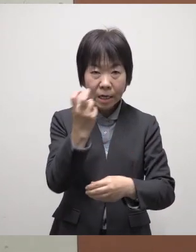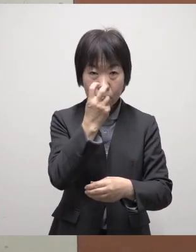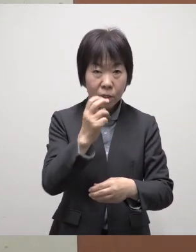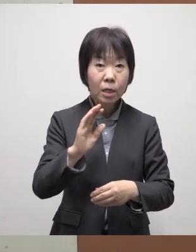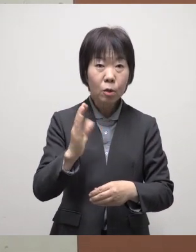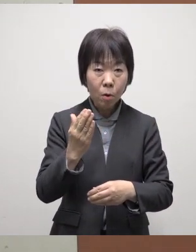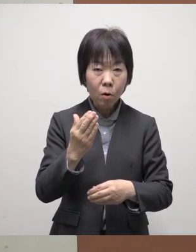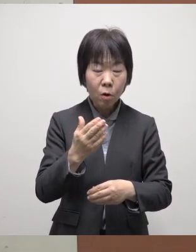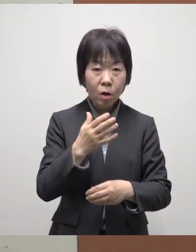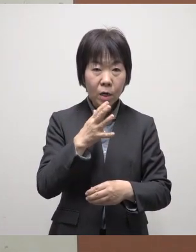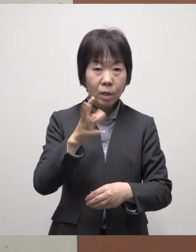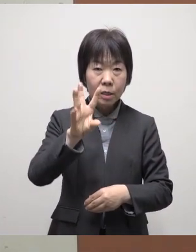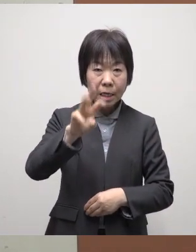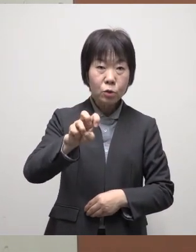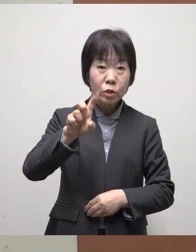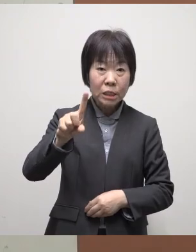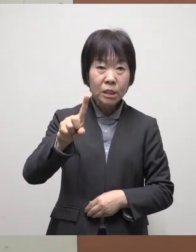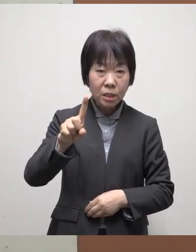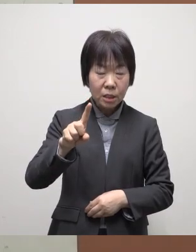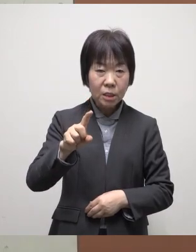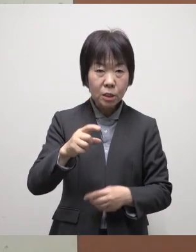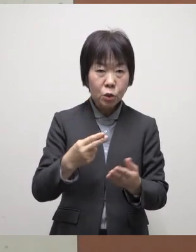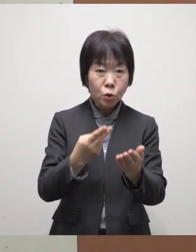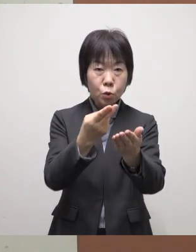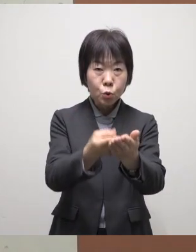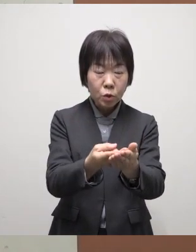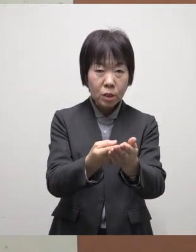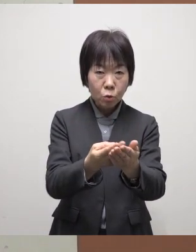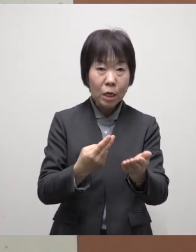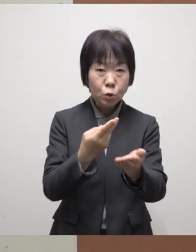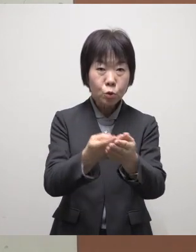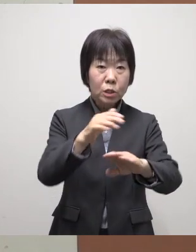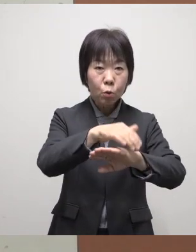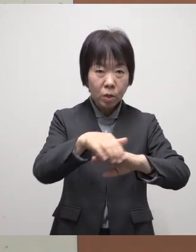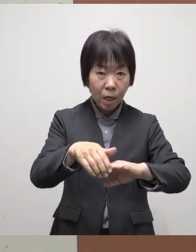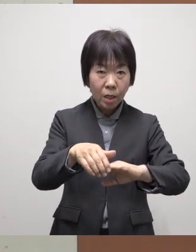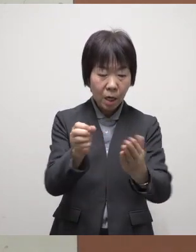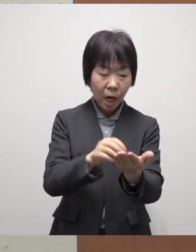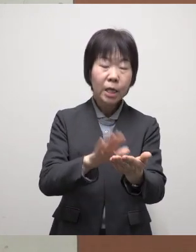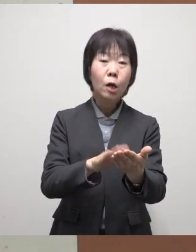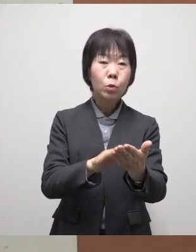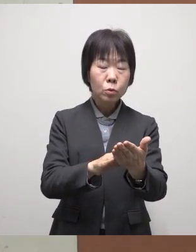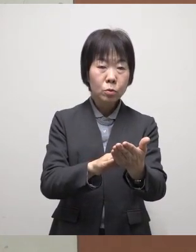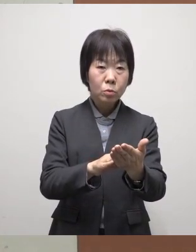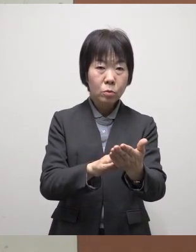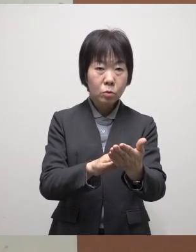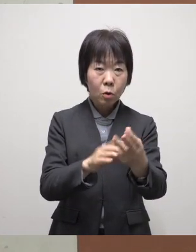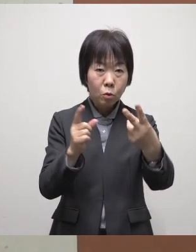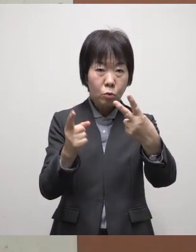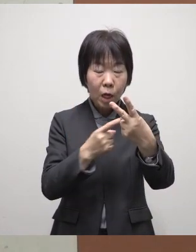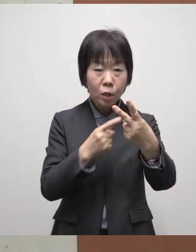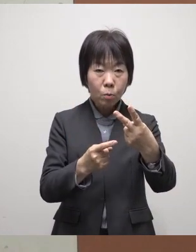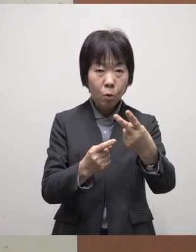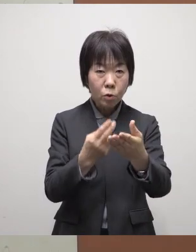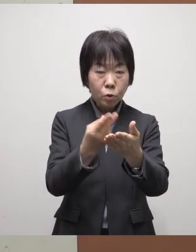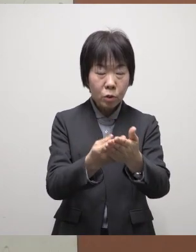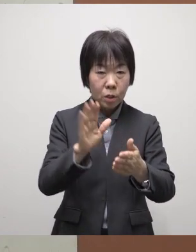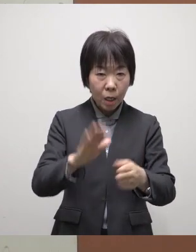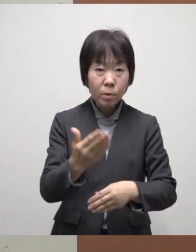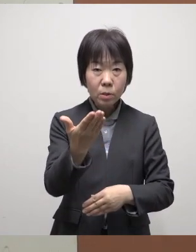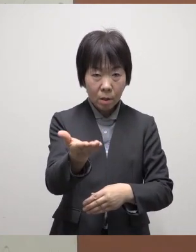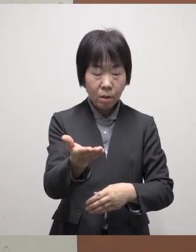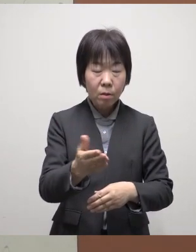あの31日に入院とか入院予定というふうに行こうあの場にありますけれどももう太田最も優位したということでいいんでしょう